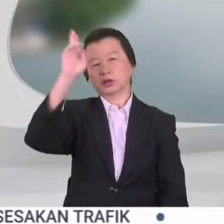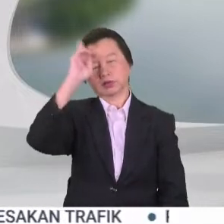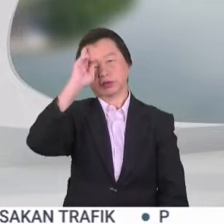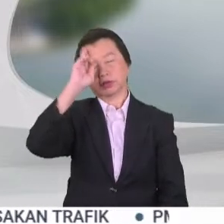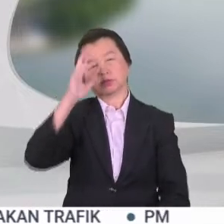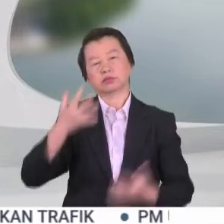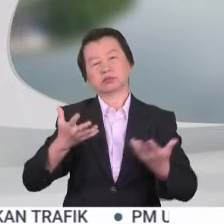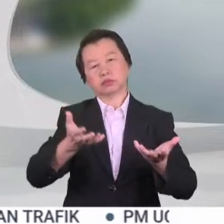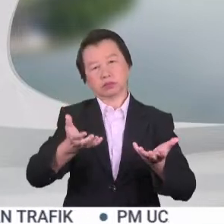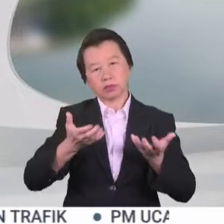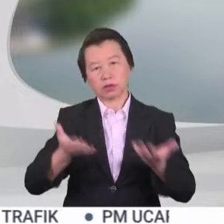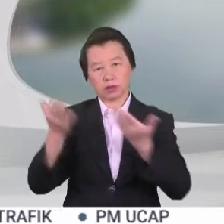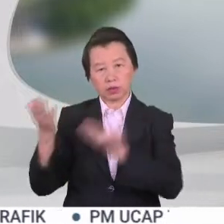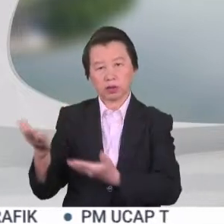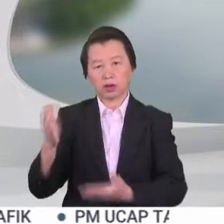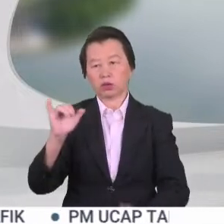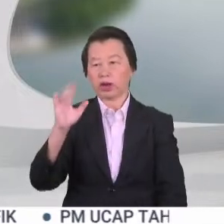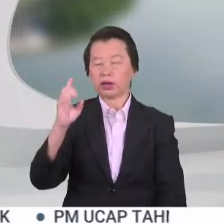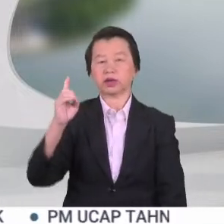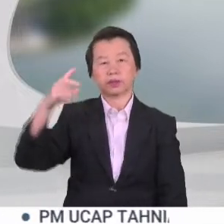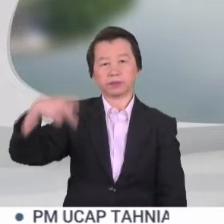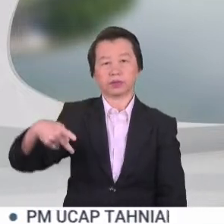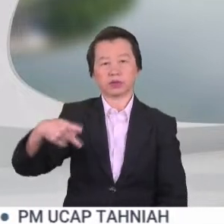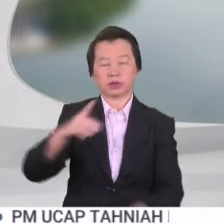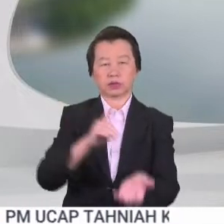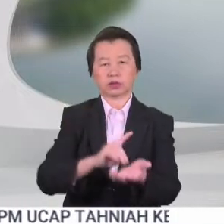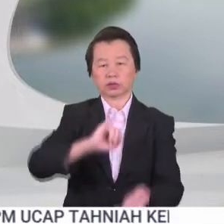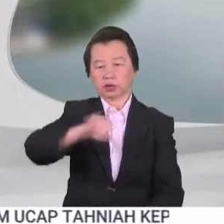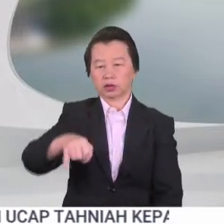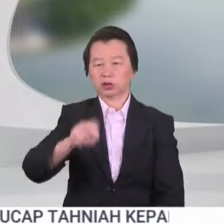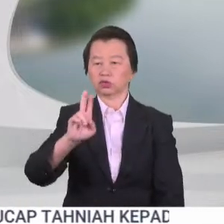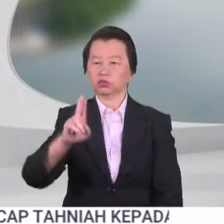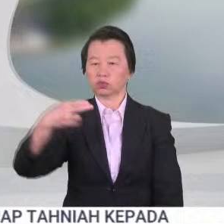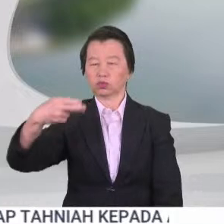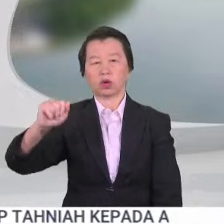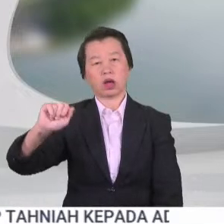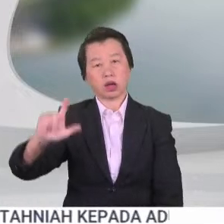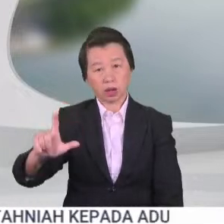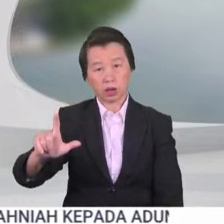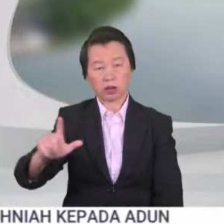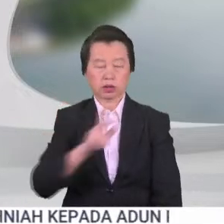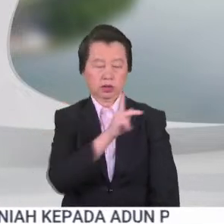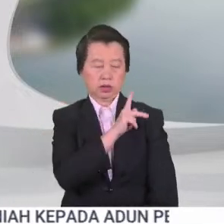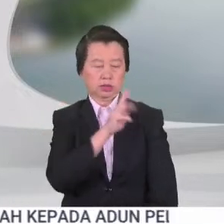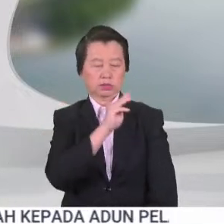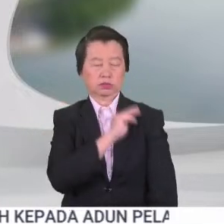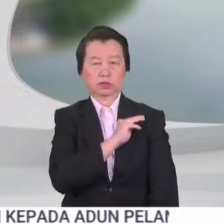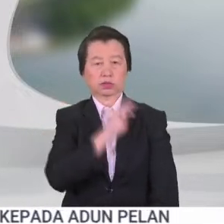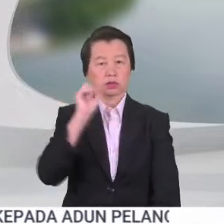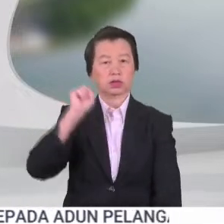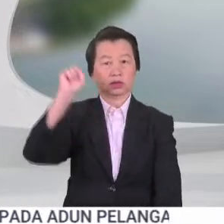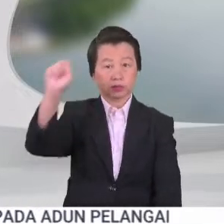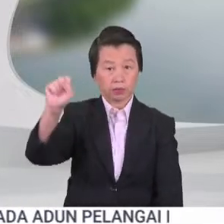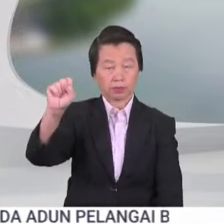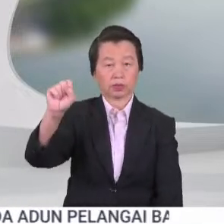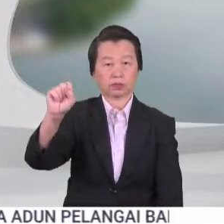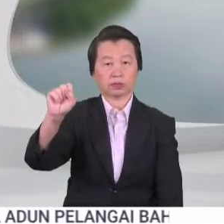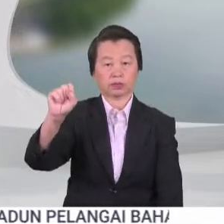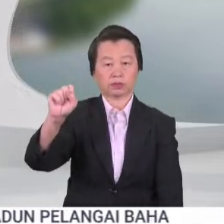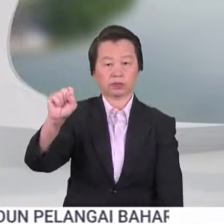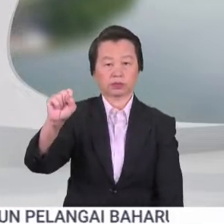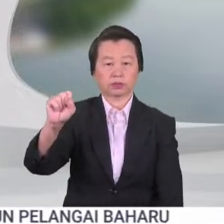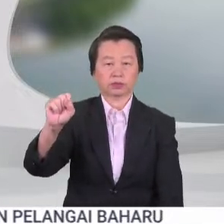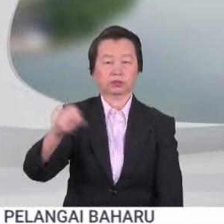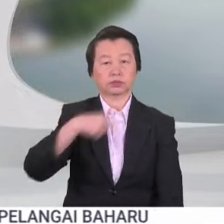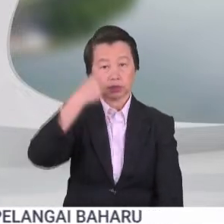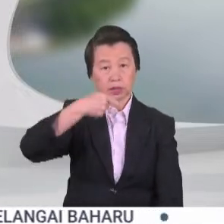dihasratkan yang di-pertua negeri Sabah Tun Dr Johar Datuk mahiruddin ketua menteri Datuk Seri Panglima Haji Haj